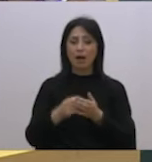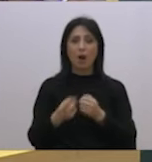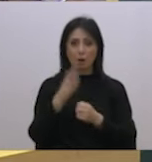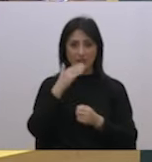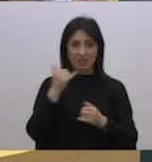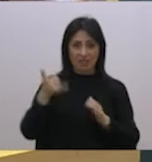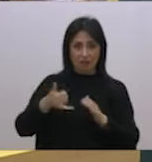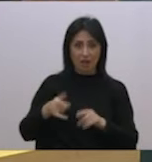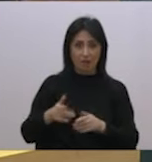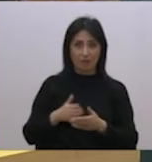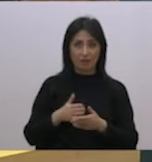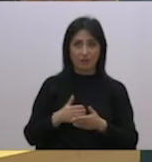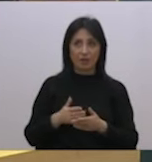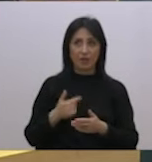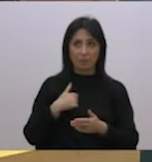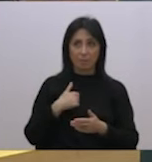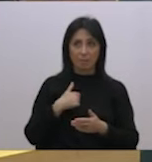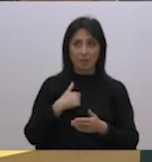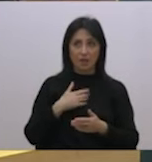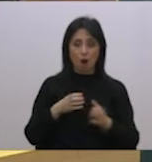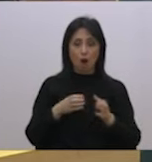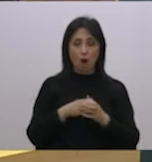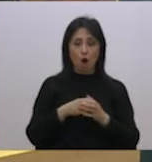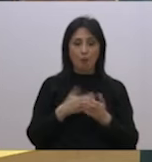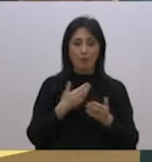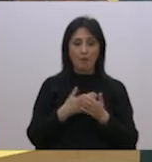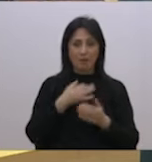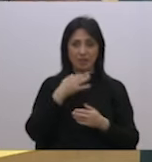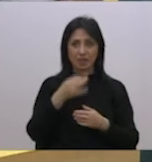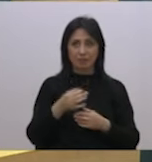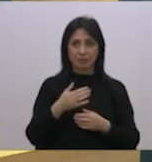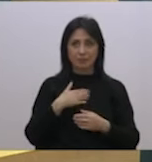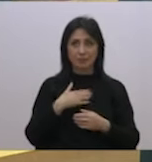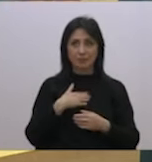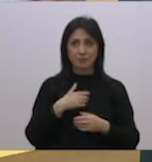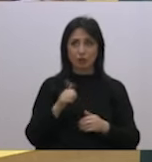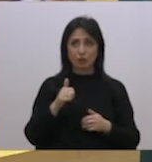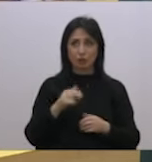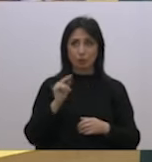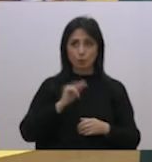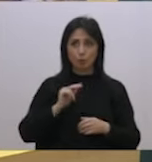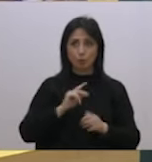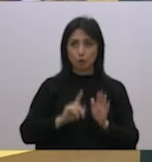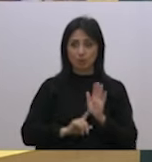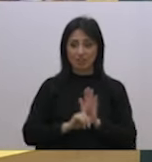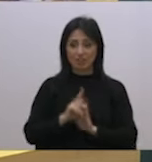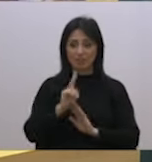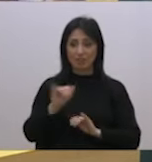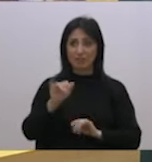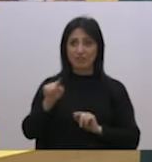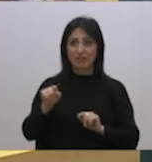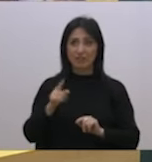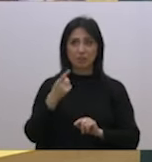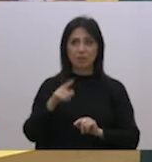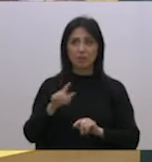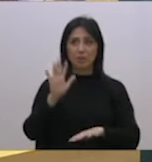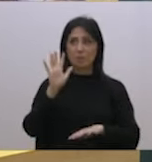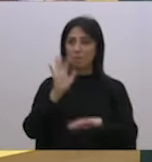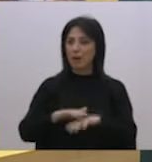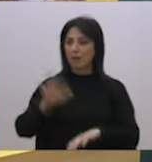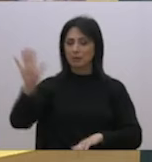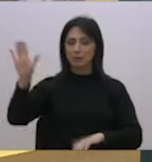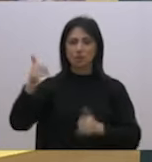გავიგე. Მე ჩემი კომპანიების მაგალითს ეგეთქვით რა. Როგორც კი მუშაობას დაიწყებს ვინმე სადმე იმ წუთში ბანკის იმას